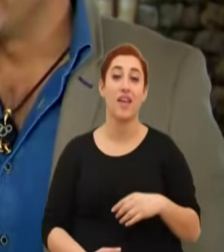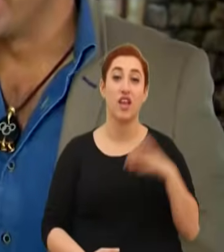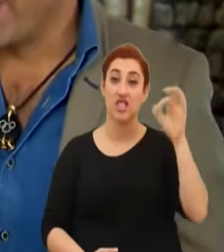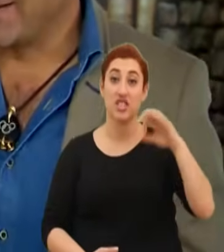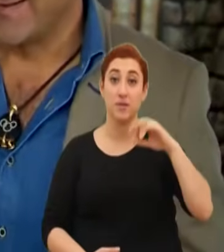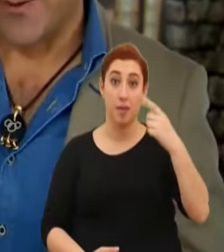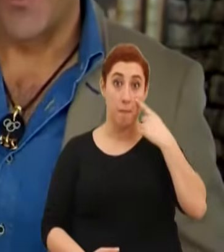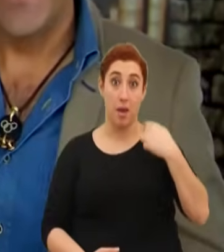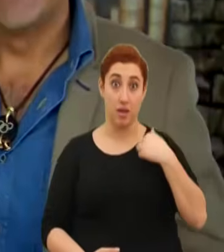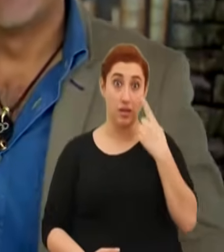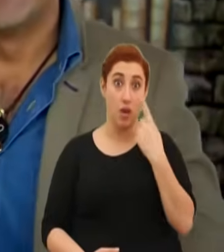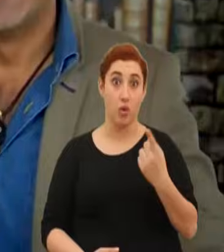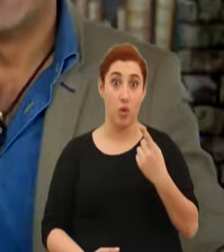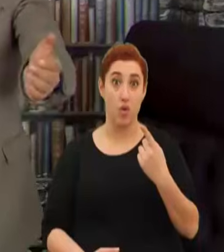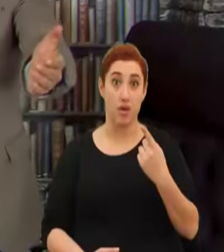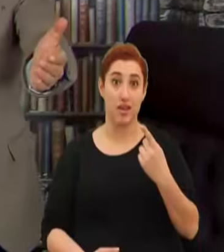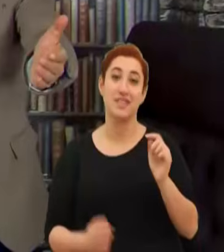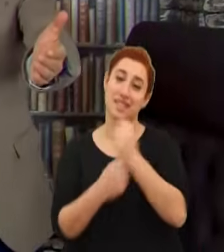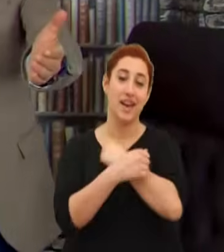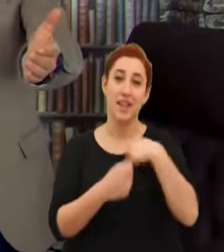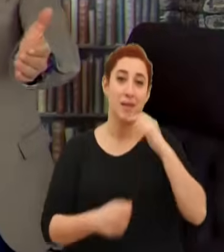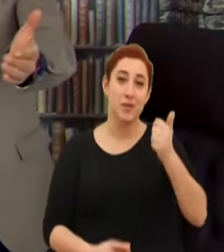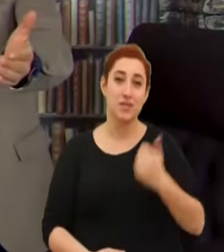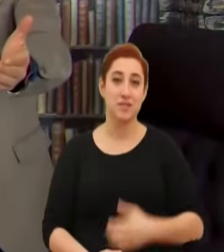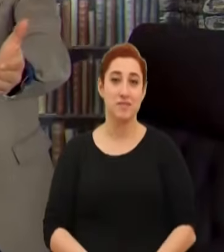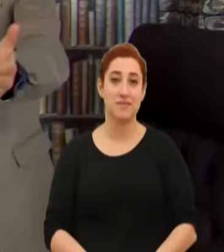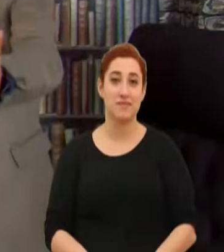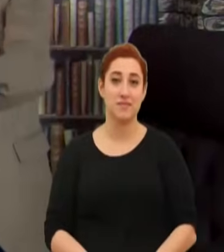Şu anda da baktığına göre. Sarılayım o zaman.